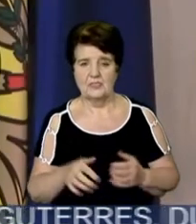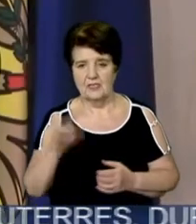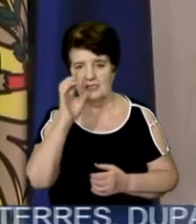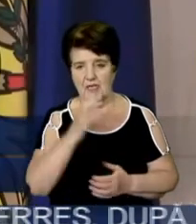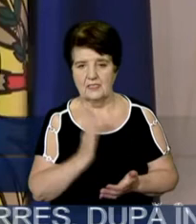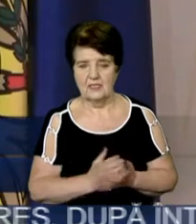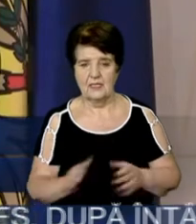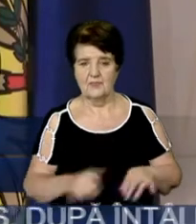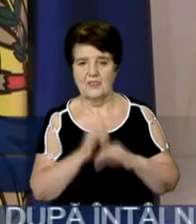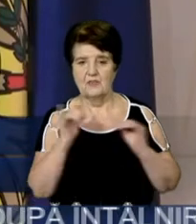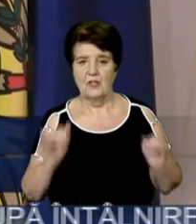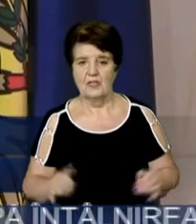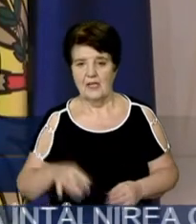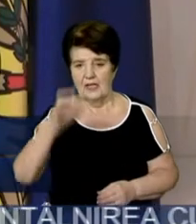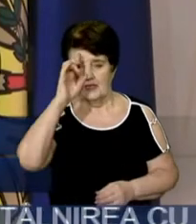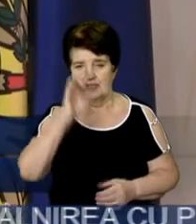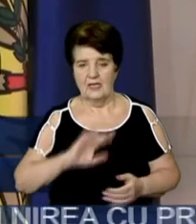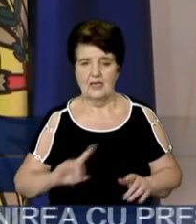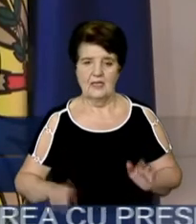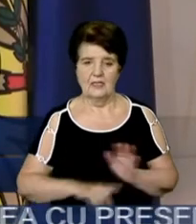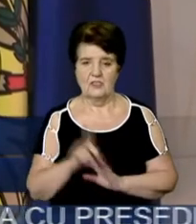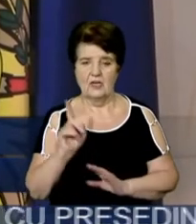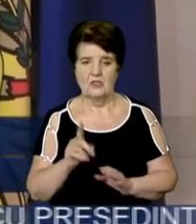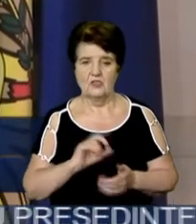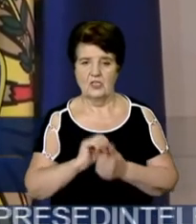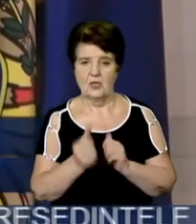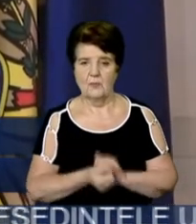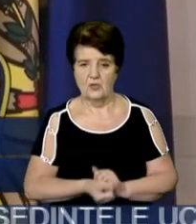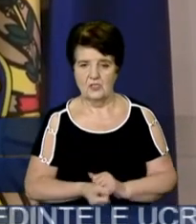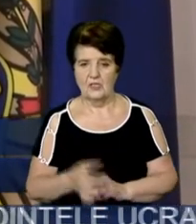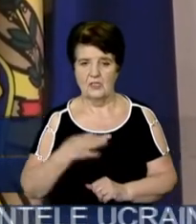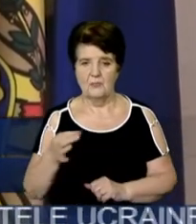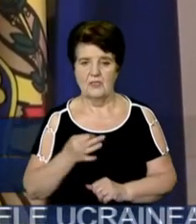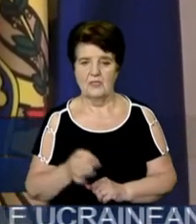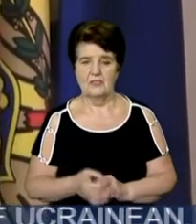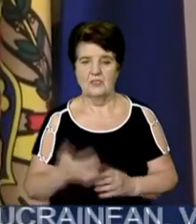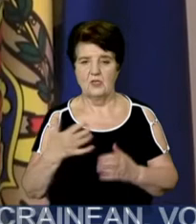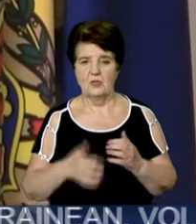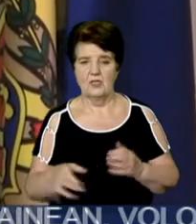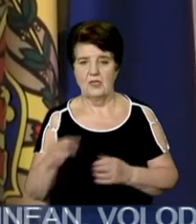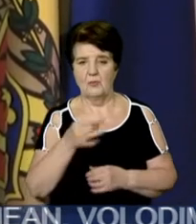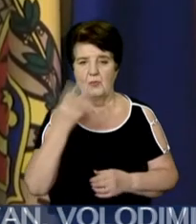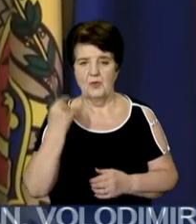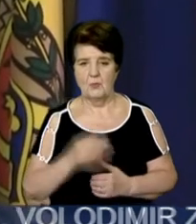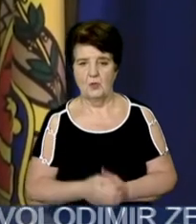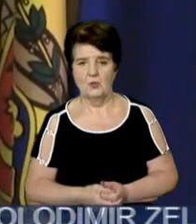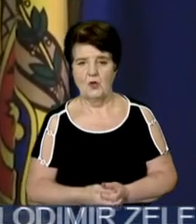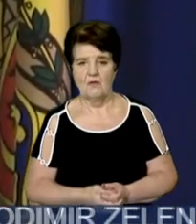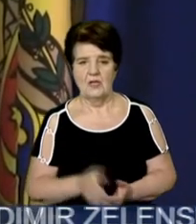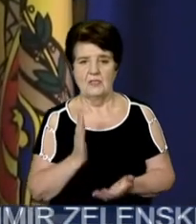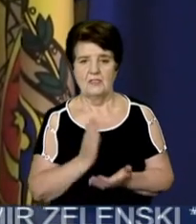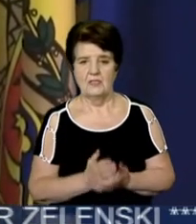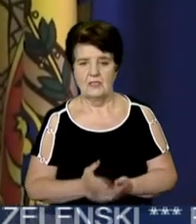Suntem pentru dezvoltarea țării, pentru renaștere și modernizare, pentru independență și neutralitatea Republicii Moldova. Suntem